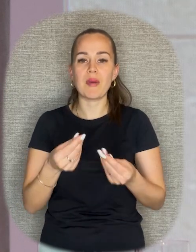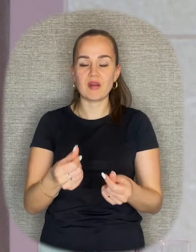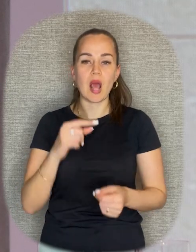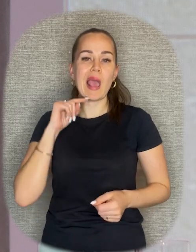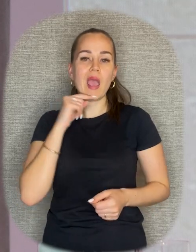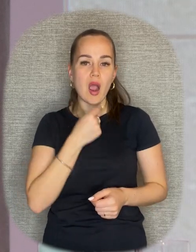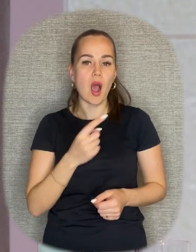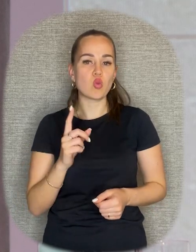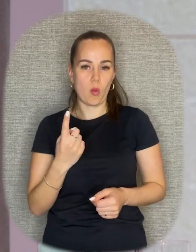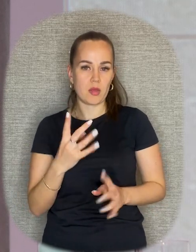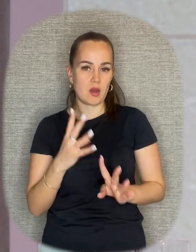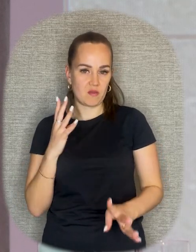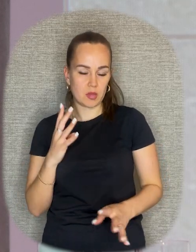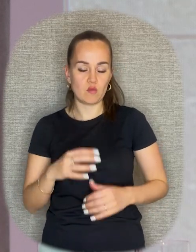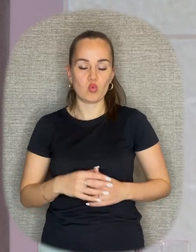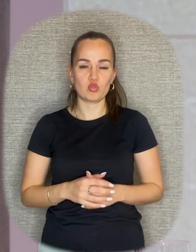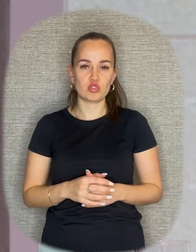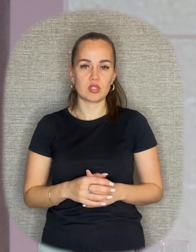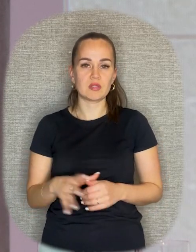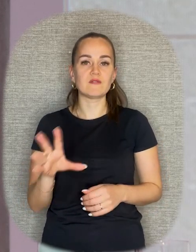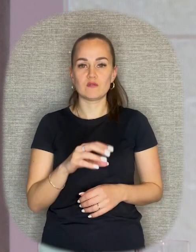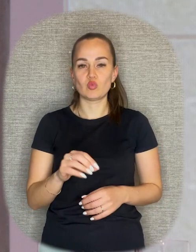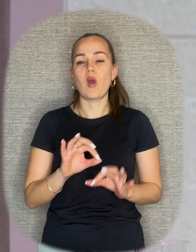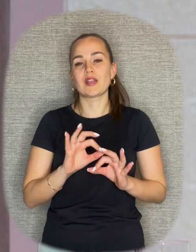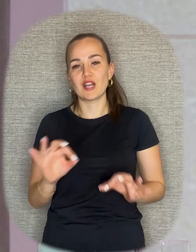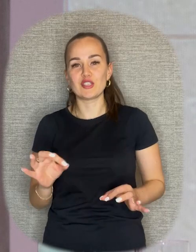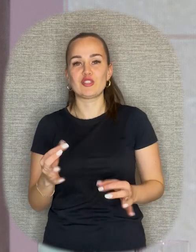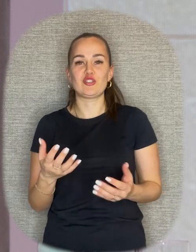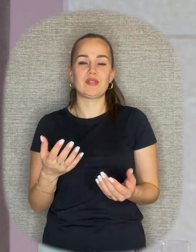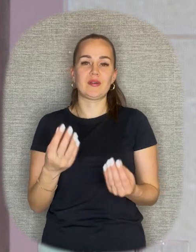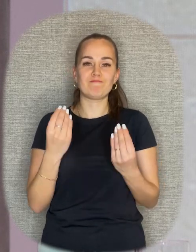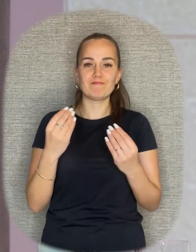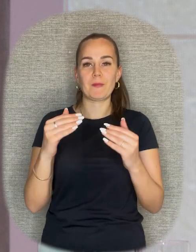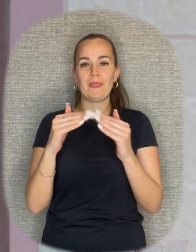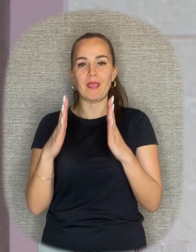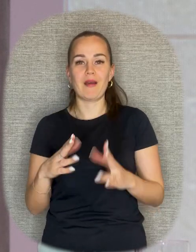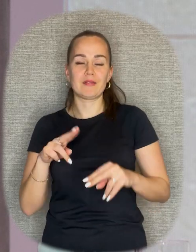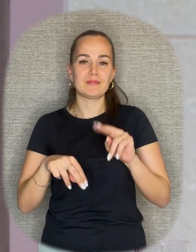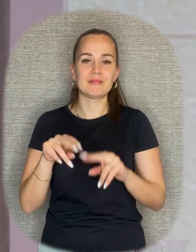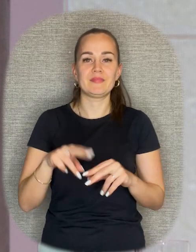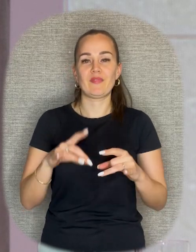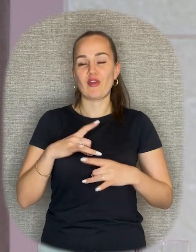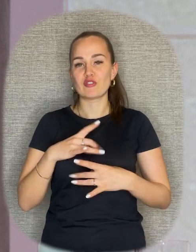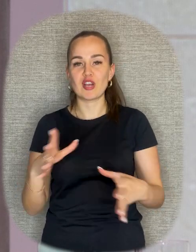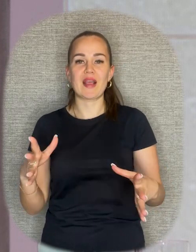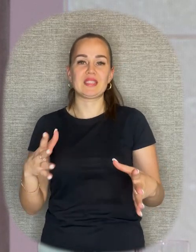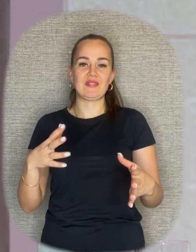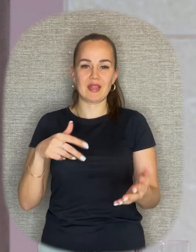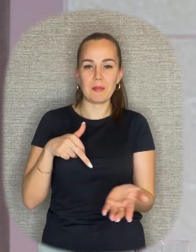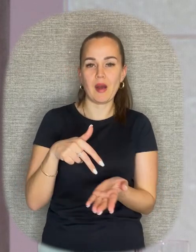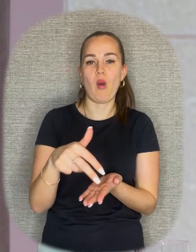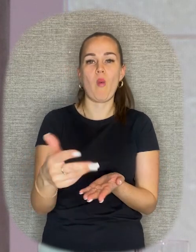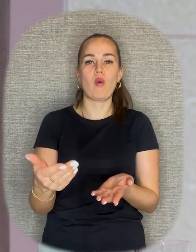Севастополе очень сильно повлияло экономика прежде всего потому что всё Конечно здорово вот эти все